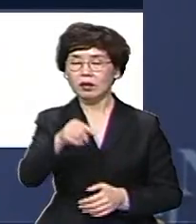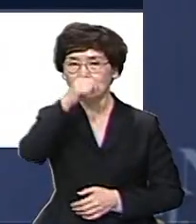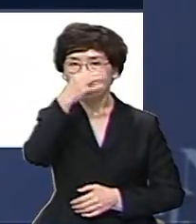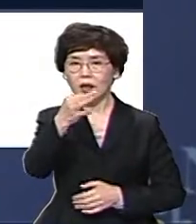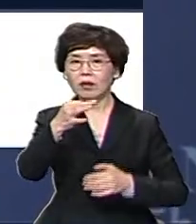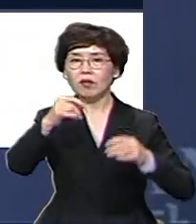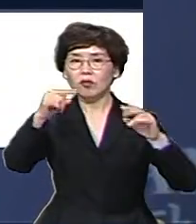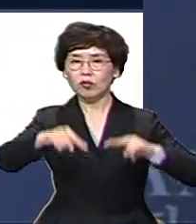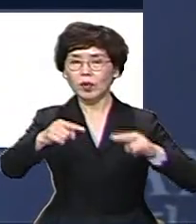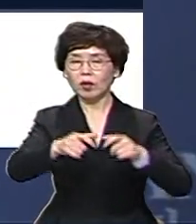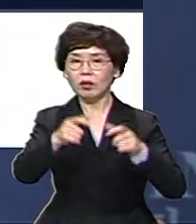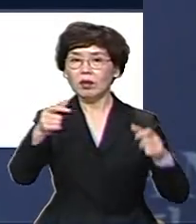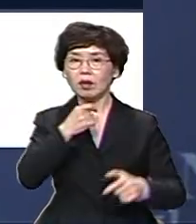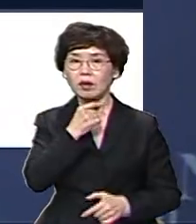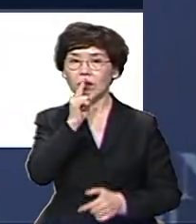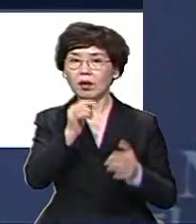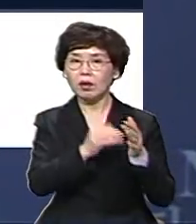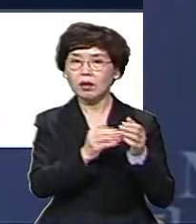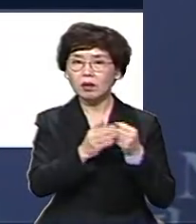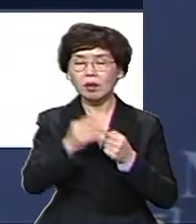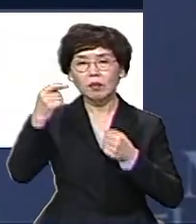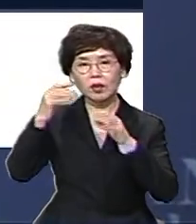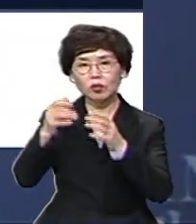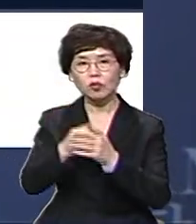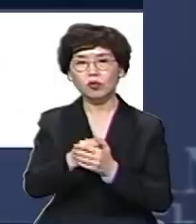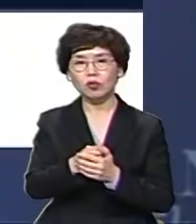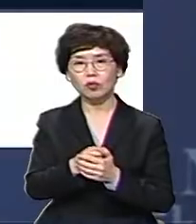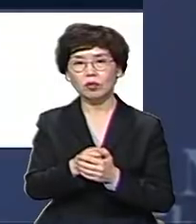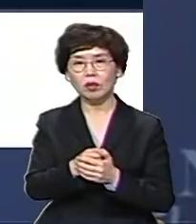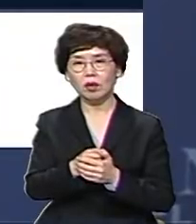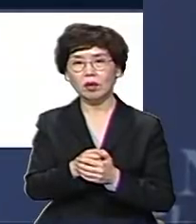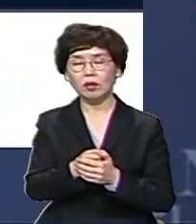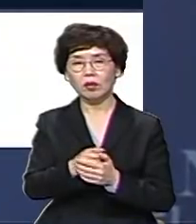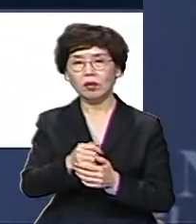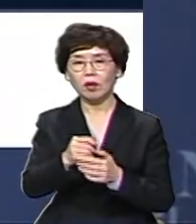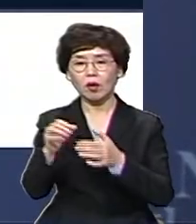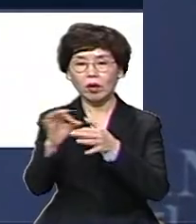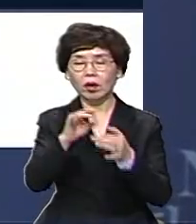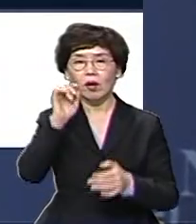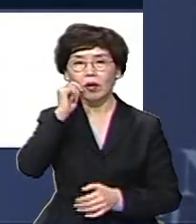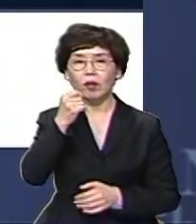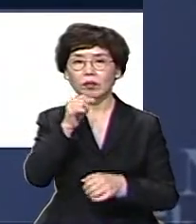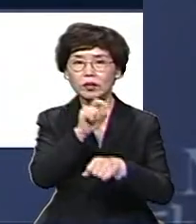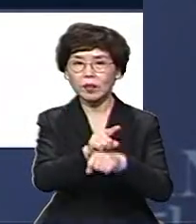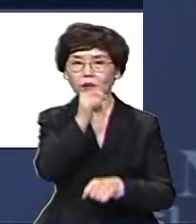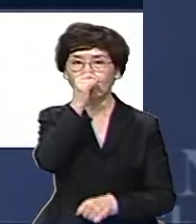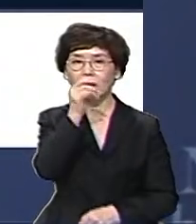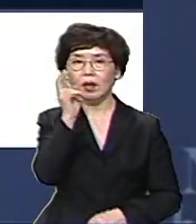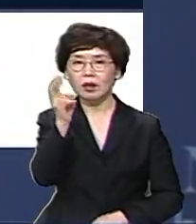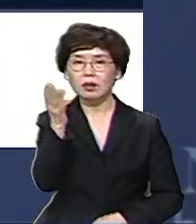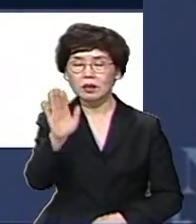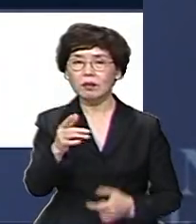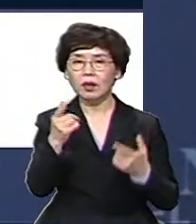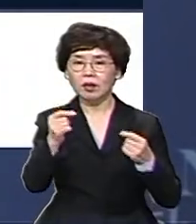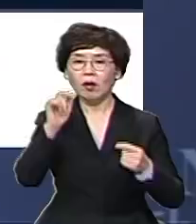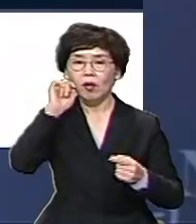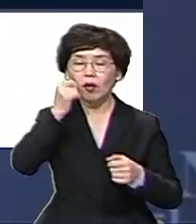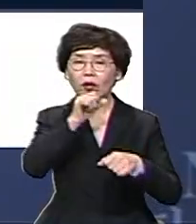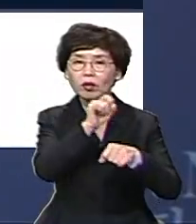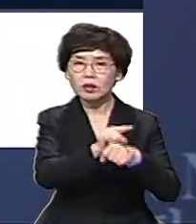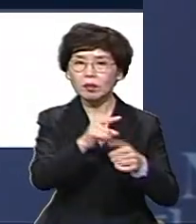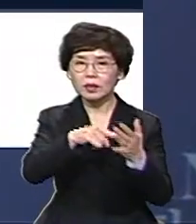미시간과 디트로이트에서 새로운 공장을 세우겠다고 약속을 했습니다. 그리고 또 새로운 공장을 짓겠다는 약속도 했고